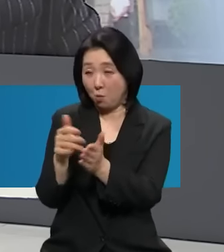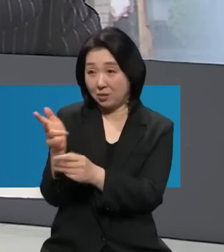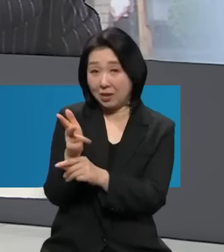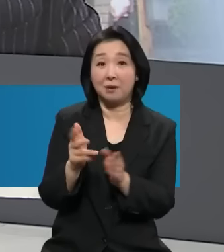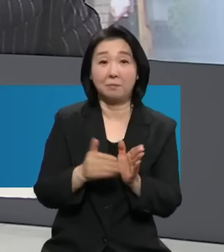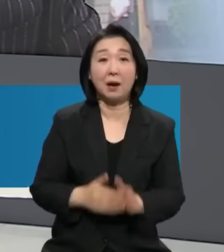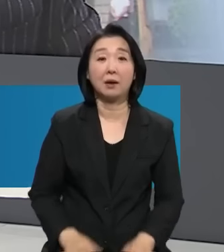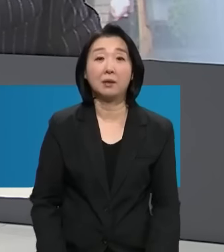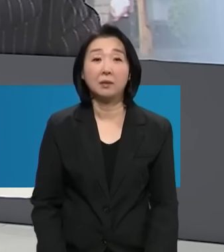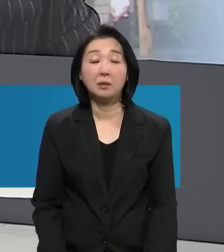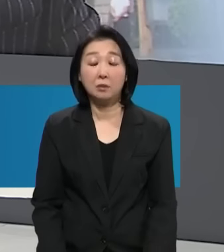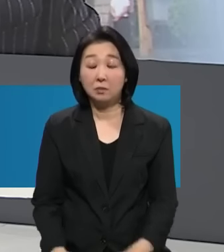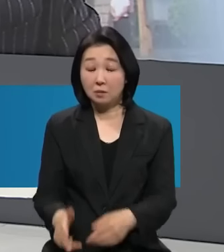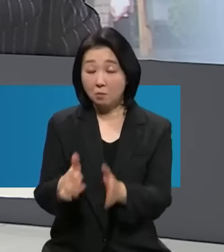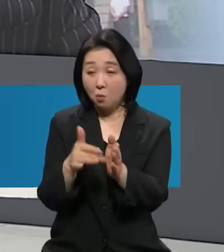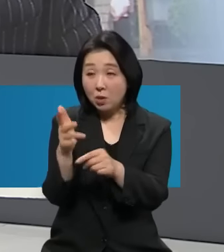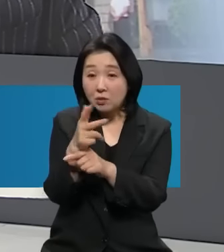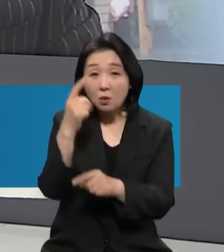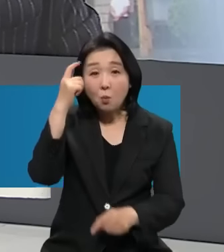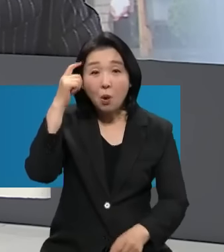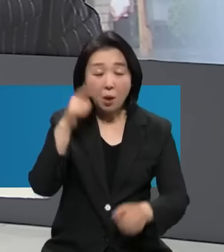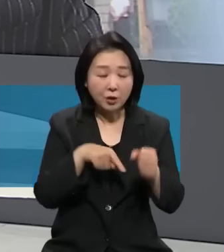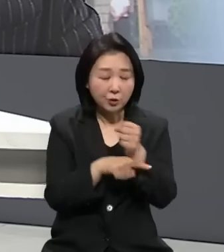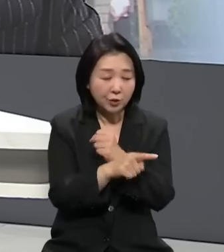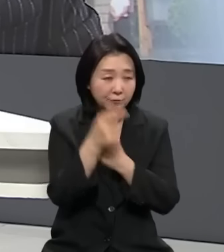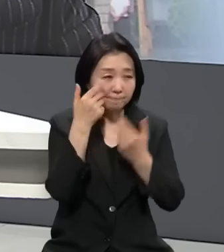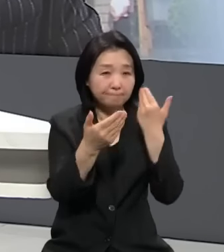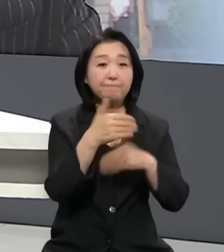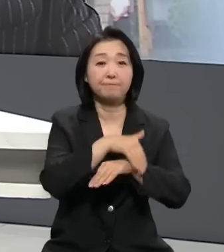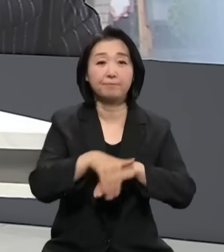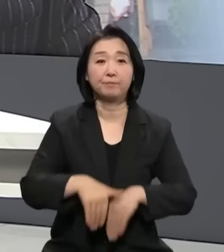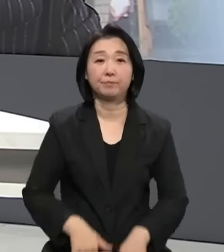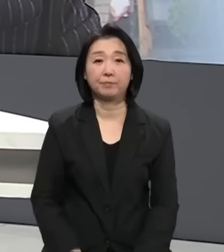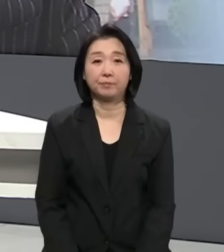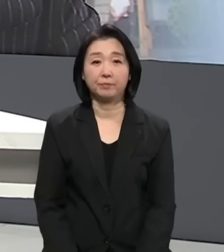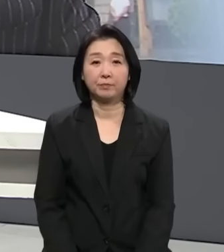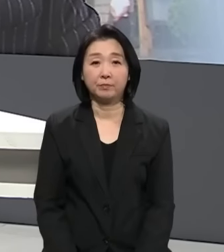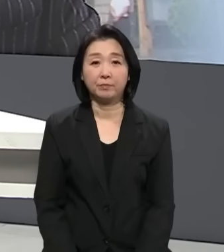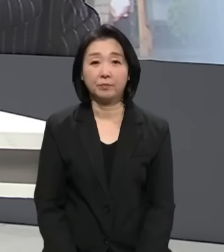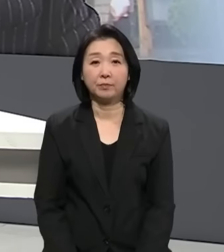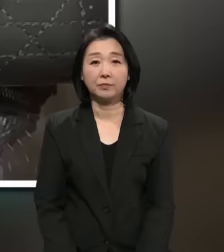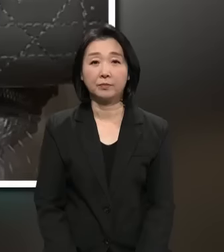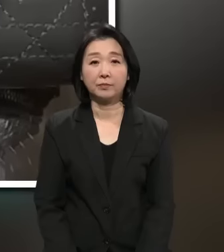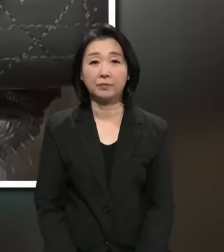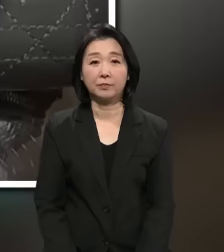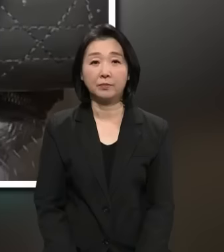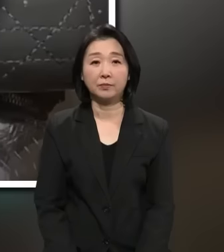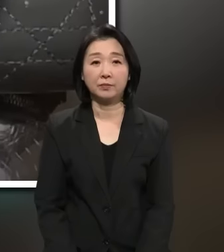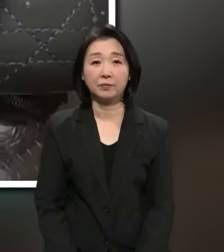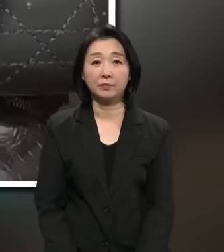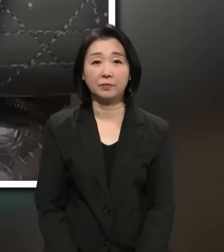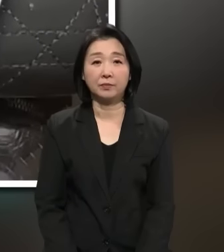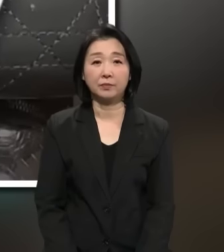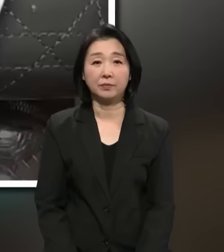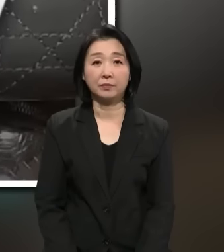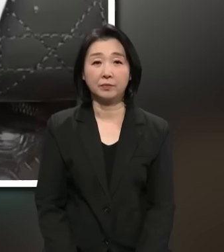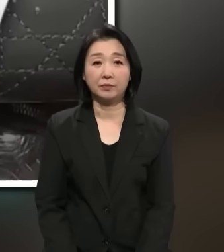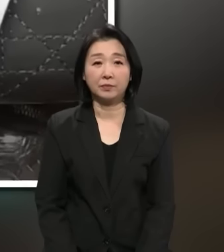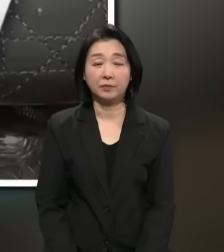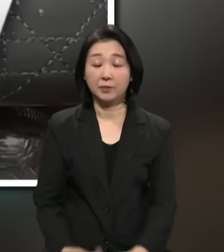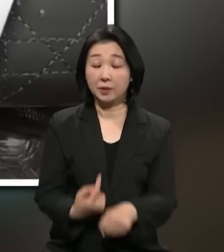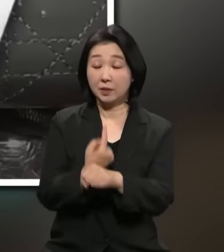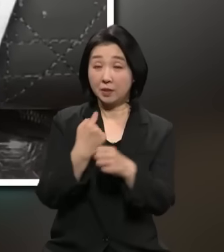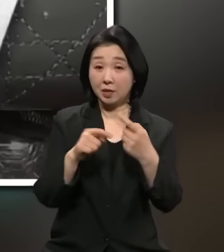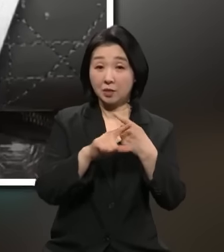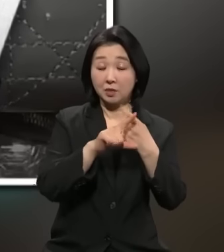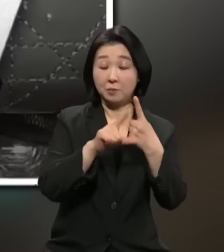검찰은 그 이유에 대해서도 집중적으로 물을 걸로 보입니다 공다솜 기자입니다 지난해 11월